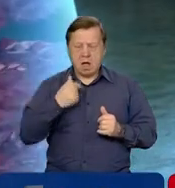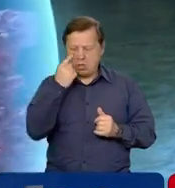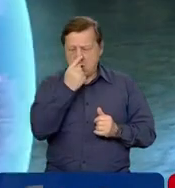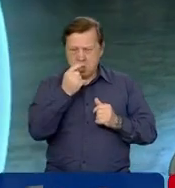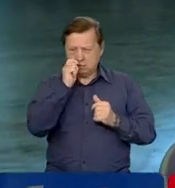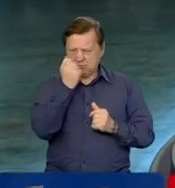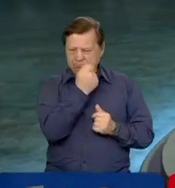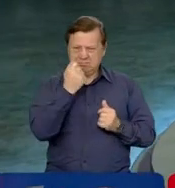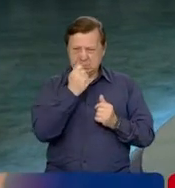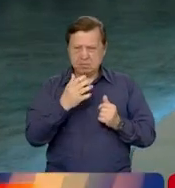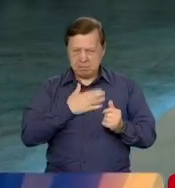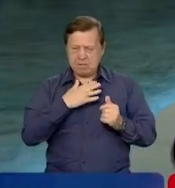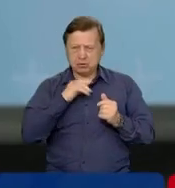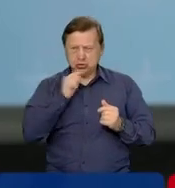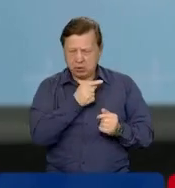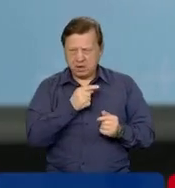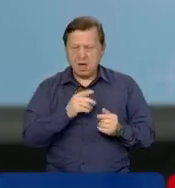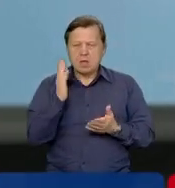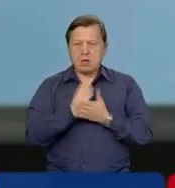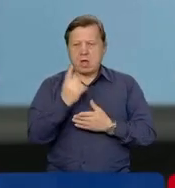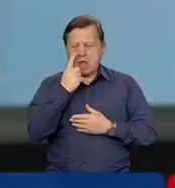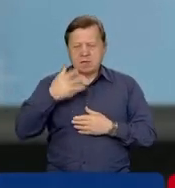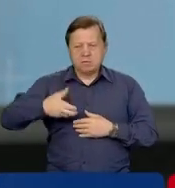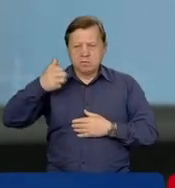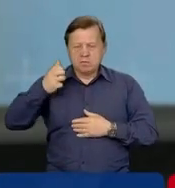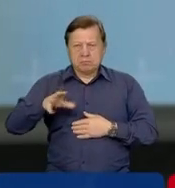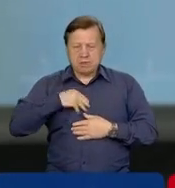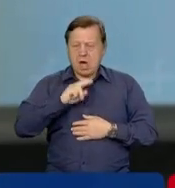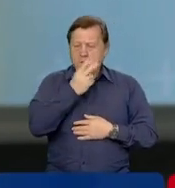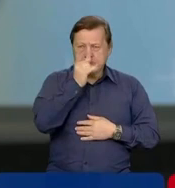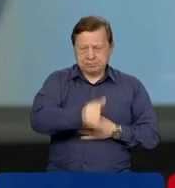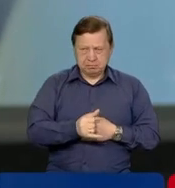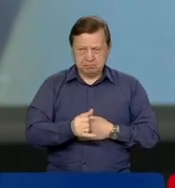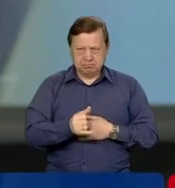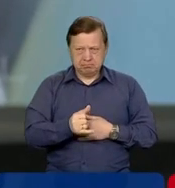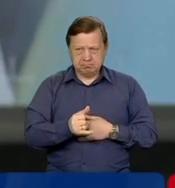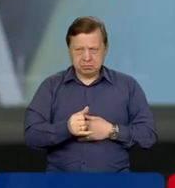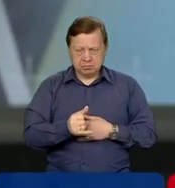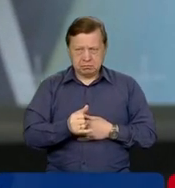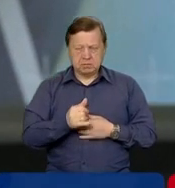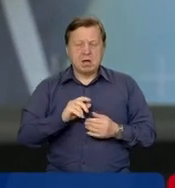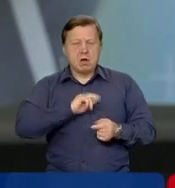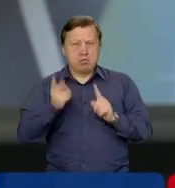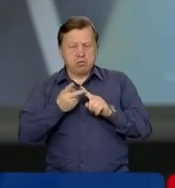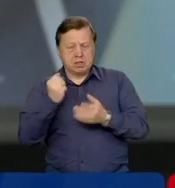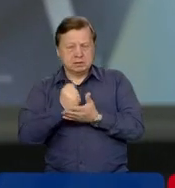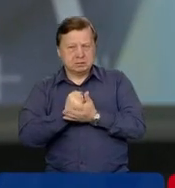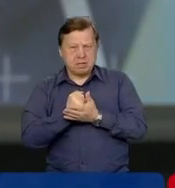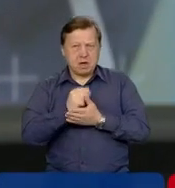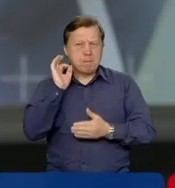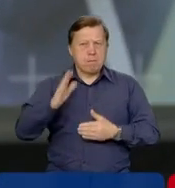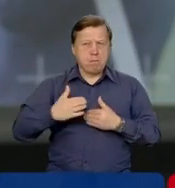i mogę oddychać tylko jedną dziurką, druga w ogóle nie funkcjonuje. Druga sprawa jest taka, że mąż